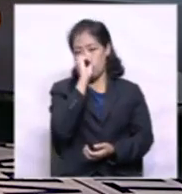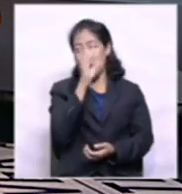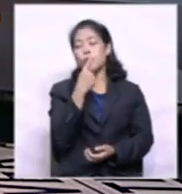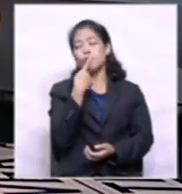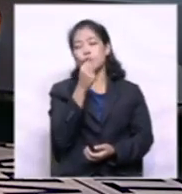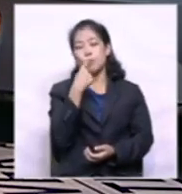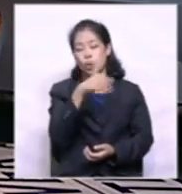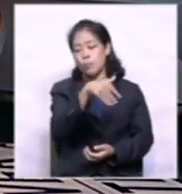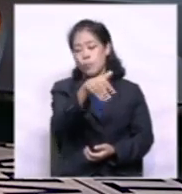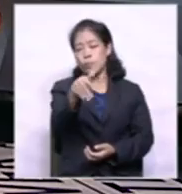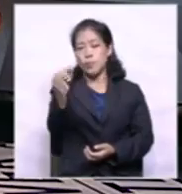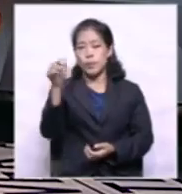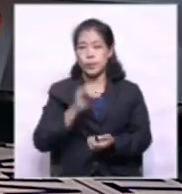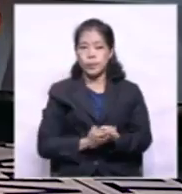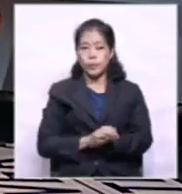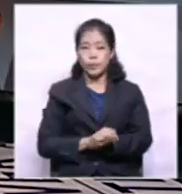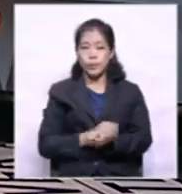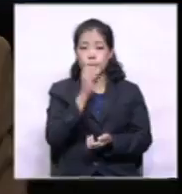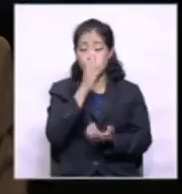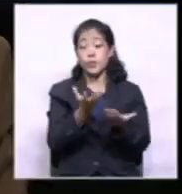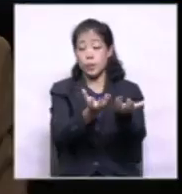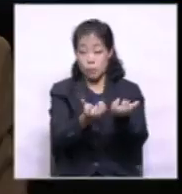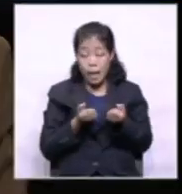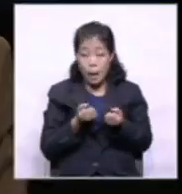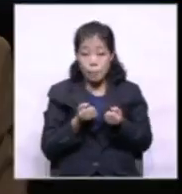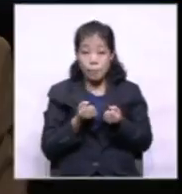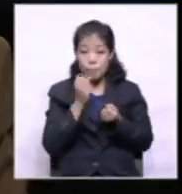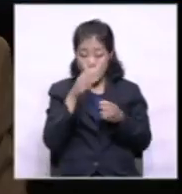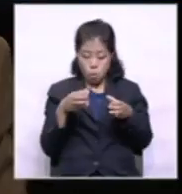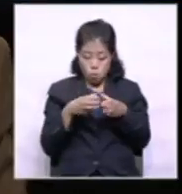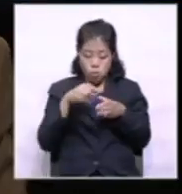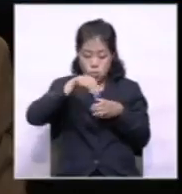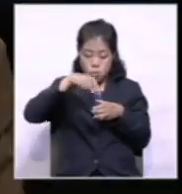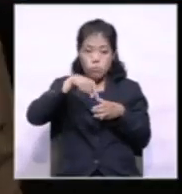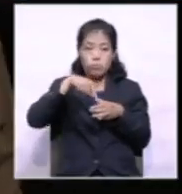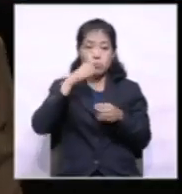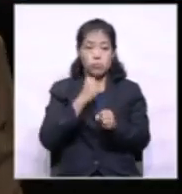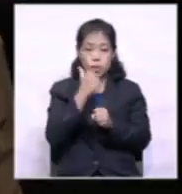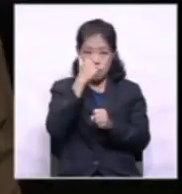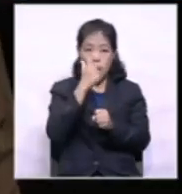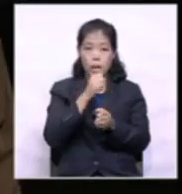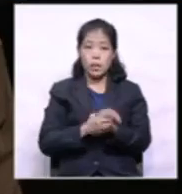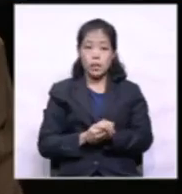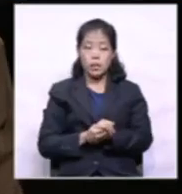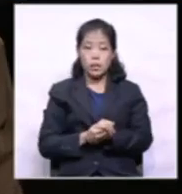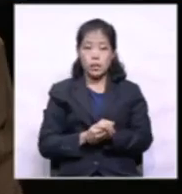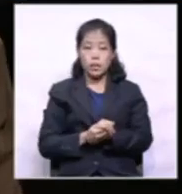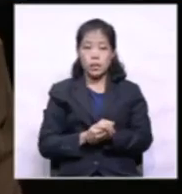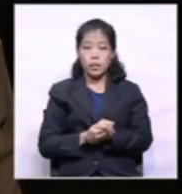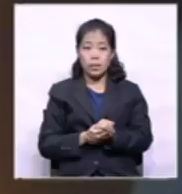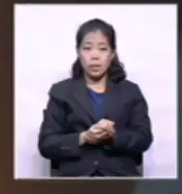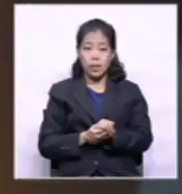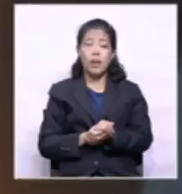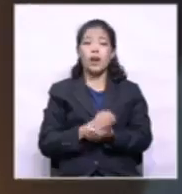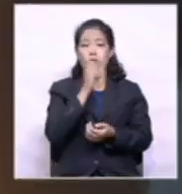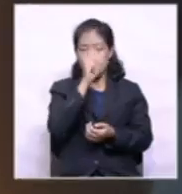เพราะเป็นลูกศิษย์พุทธอิสระแล้วคุณไปรับลูกศิษย์พุทธอิสระมาอยู่ในพรรคคุณเนี่ย พวกเดียวกันไม่ใช่เหรอ เรื่องเฉพาะ